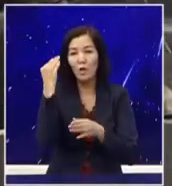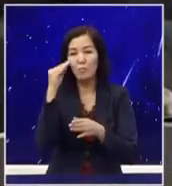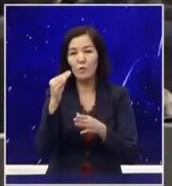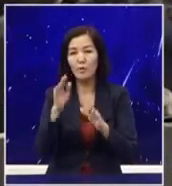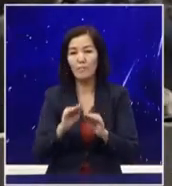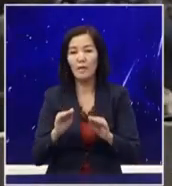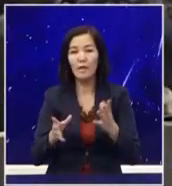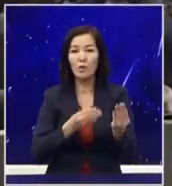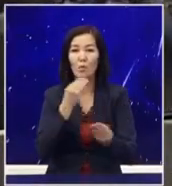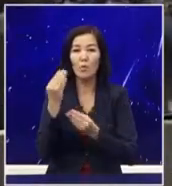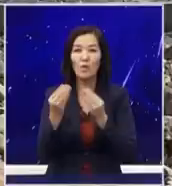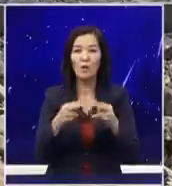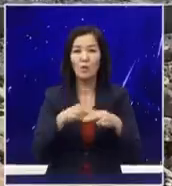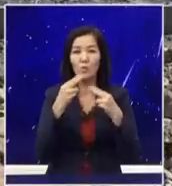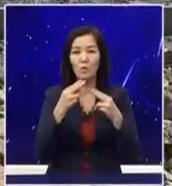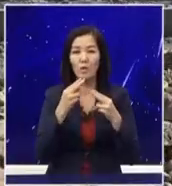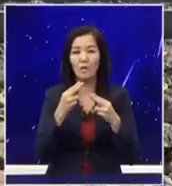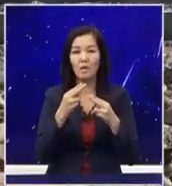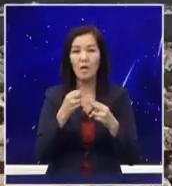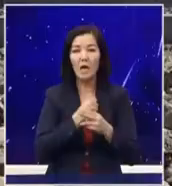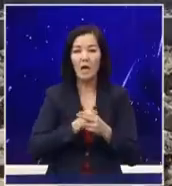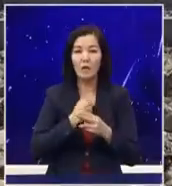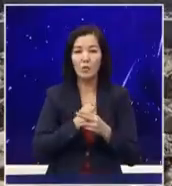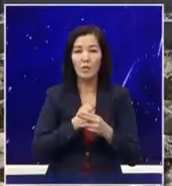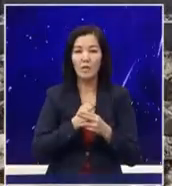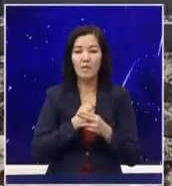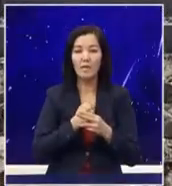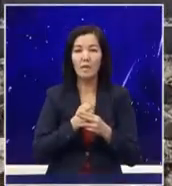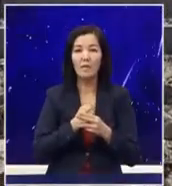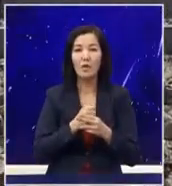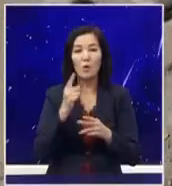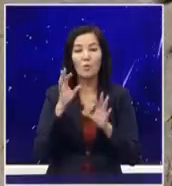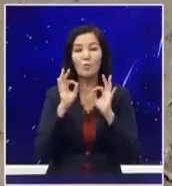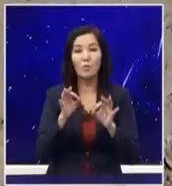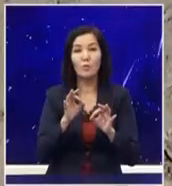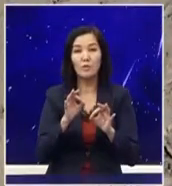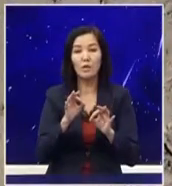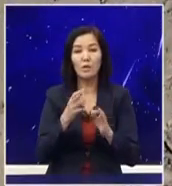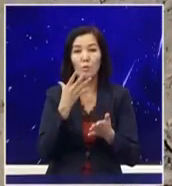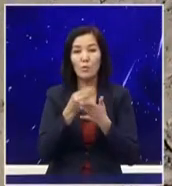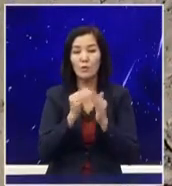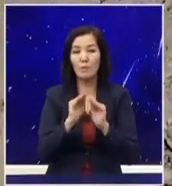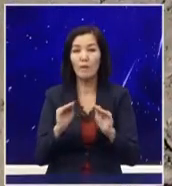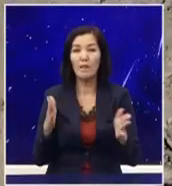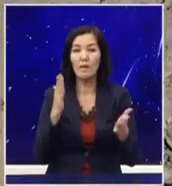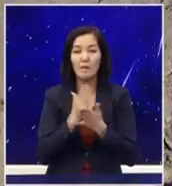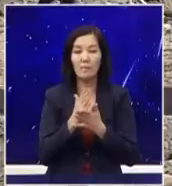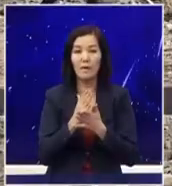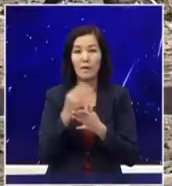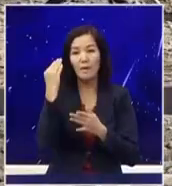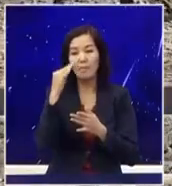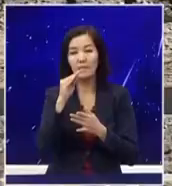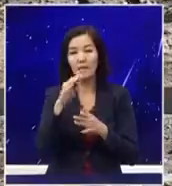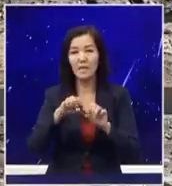келіп, ойнағанын ересектер жақтыра қоймайтын сыңайлы. Ол түсіндікті де, өздерінде де бүлдіршіндер баршылық. Әрі өзгелер